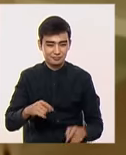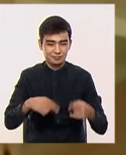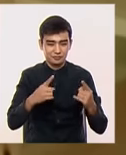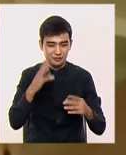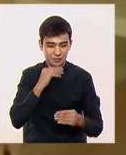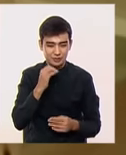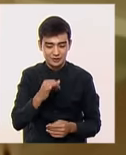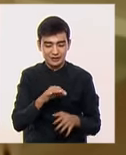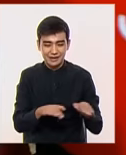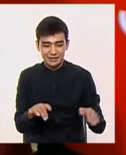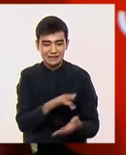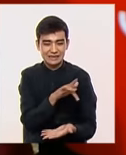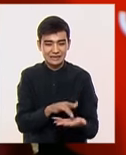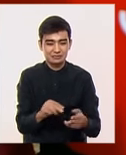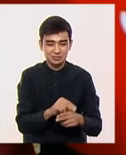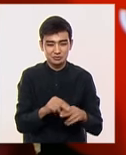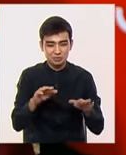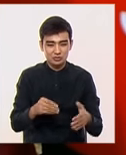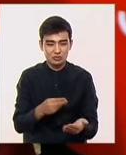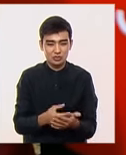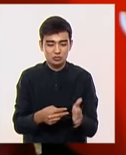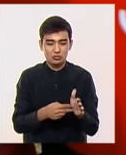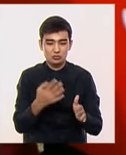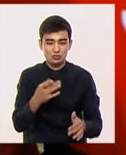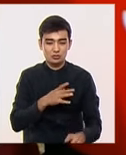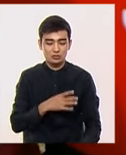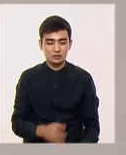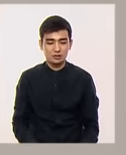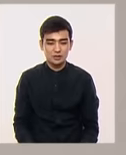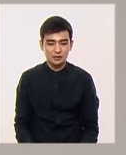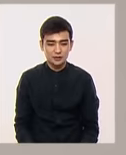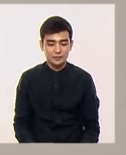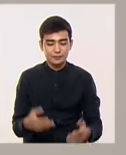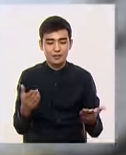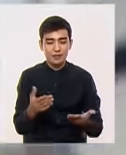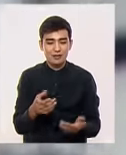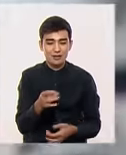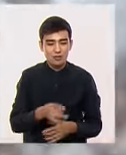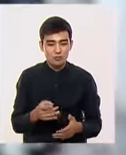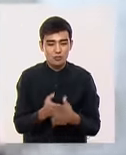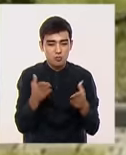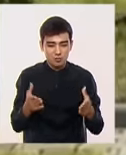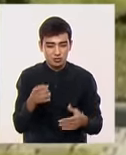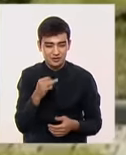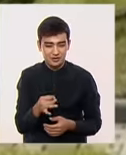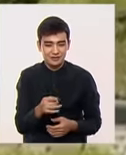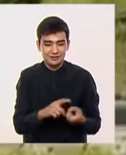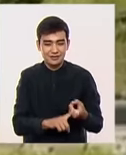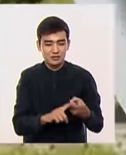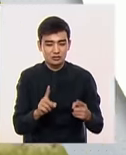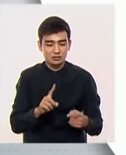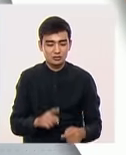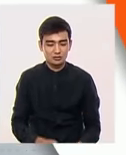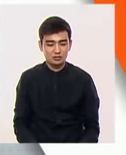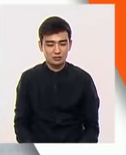подорожали услуги детских центров а куда деваться на первом веке уселись в каких регионах больше всего с чем это связано